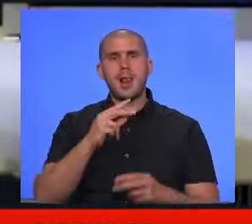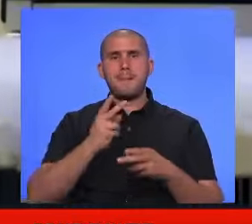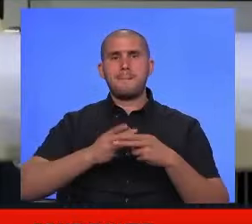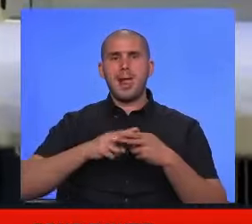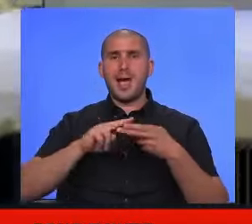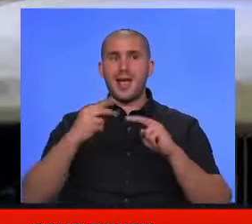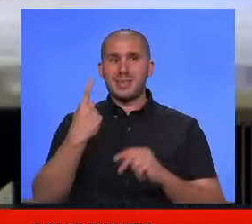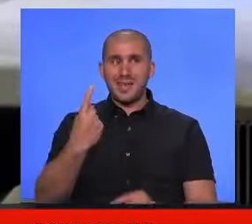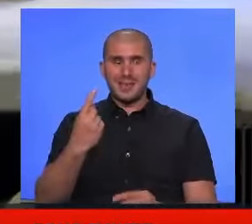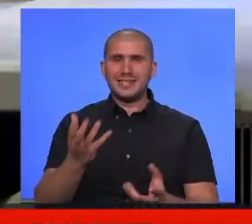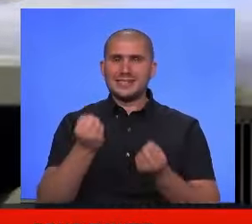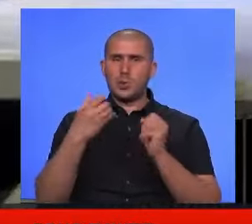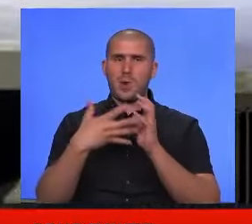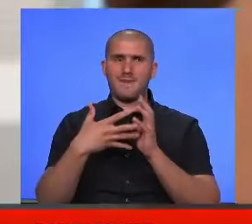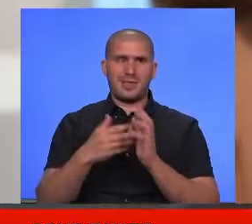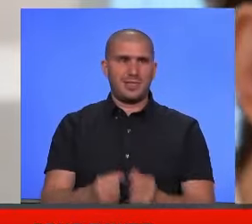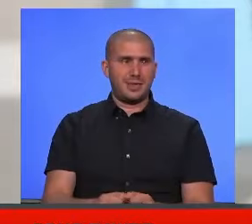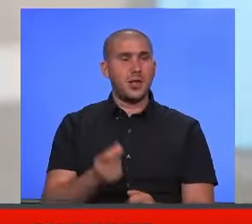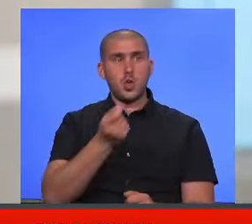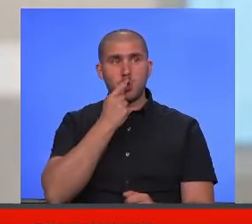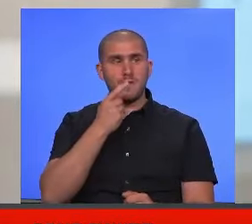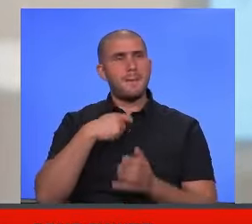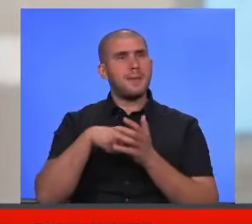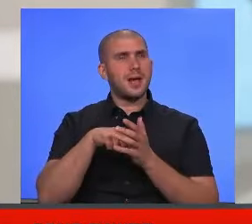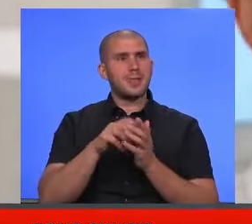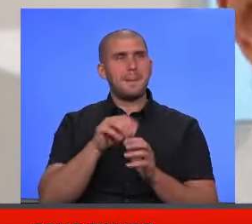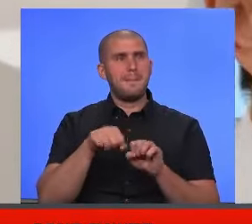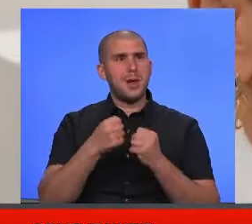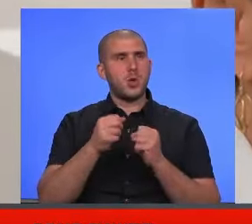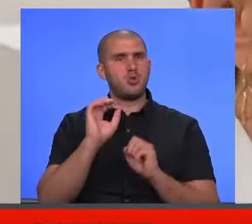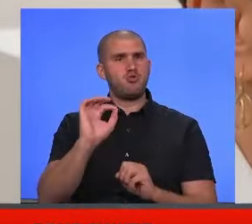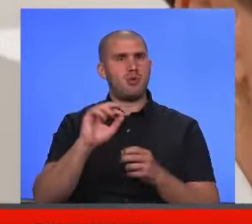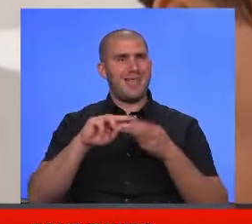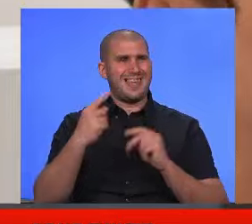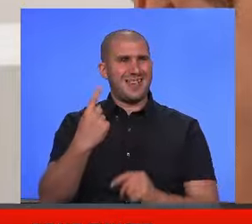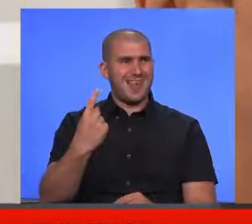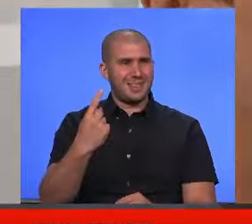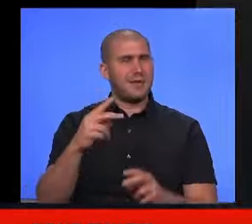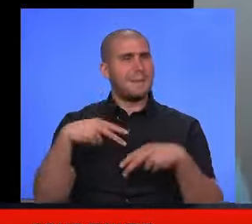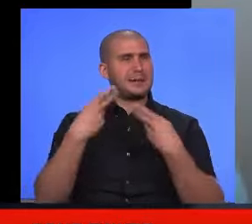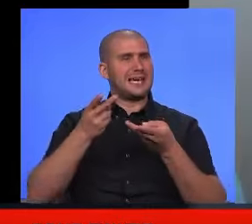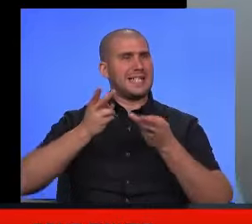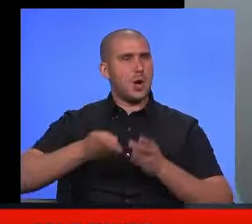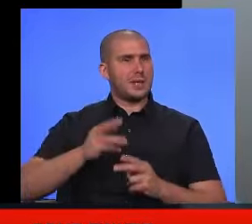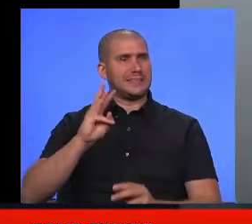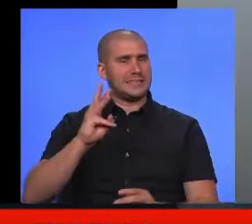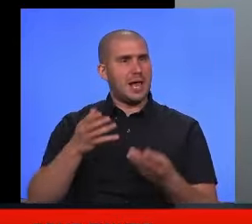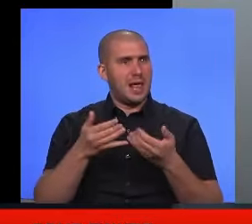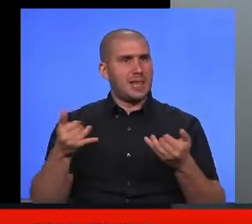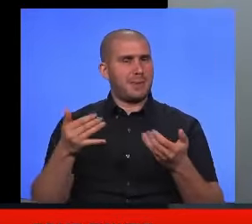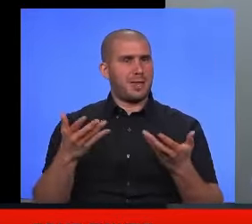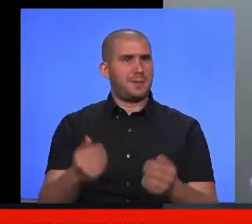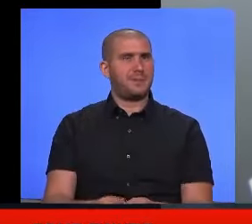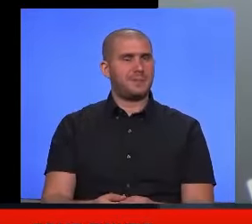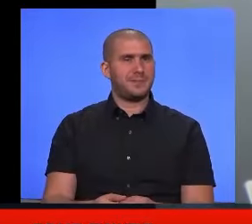הגנטית שהצליחו להבחן. תרופה שמתקנת את הפעילות המשובשת של הגן ומחזירה את היכולת של שרה